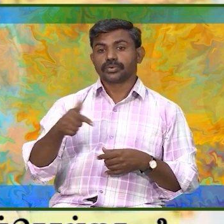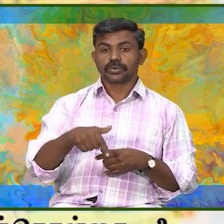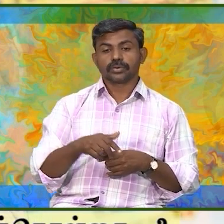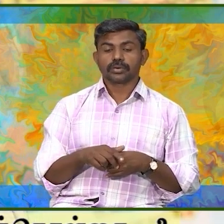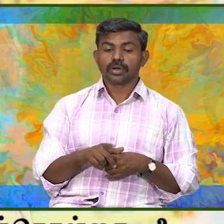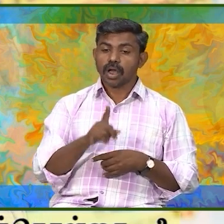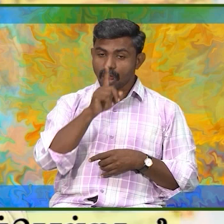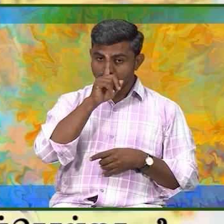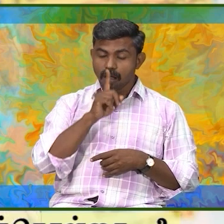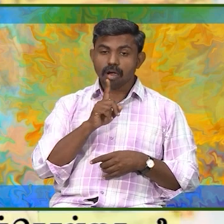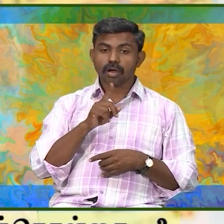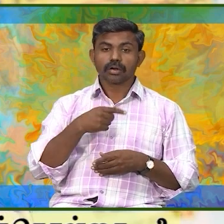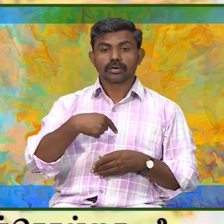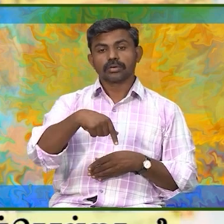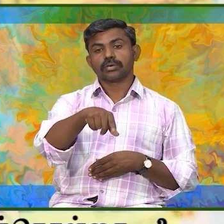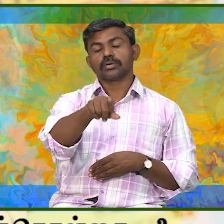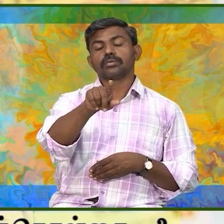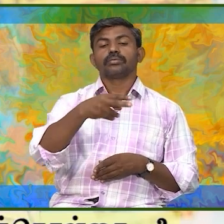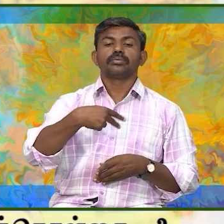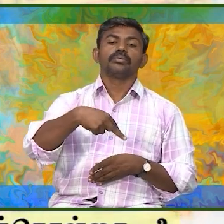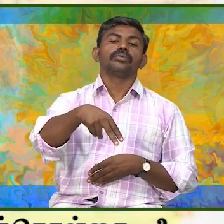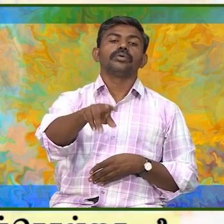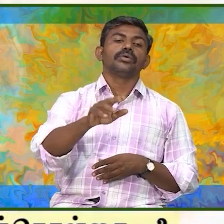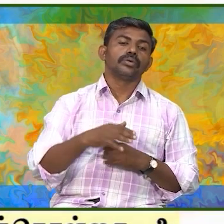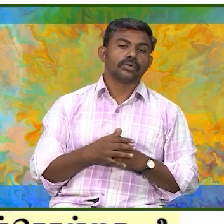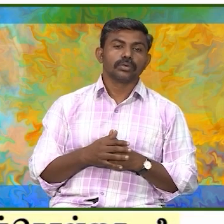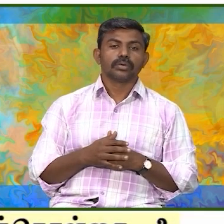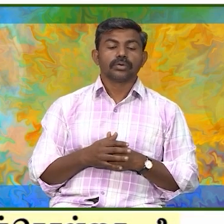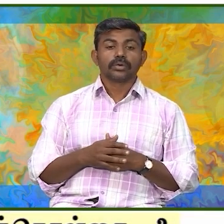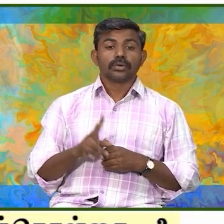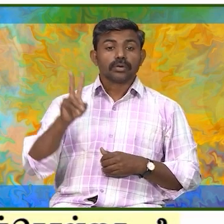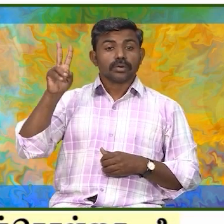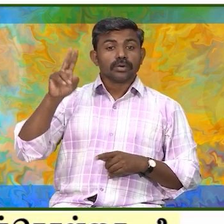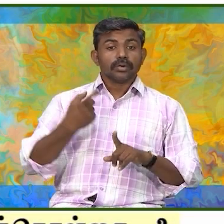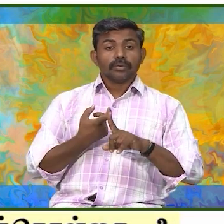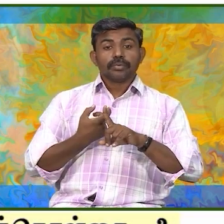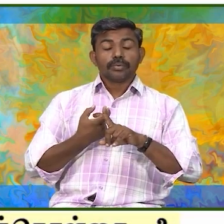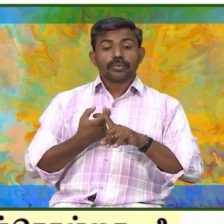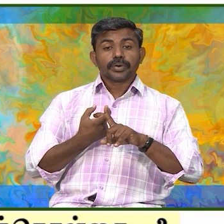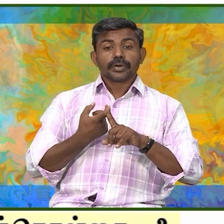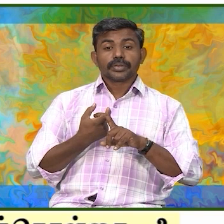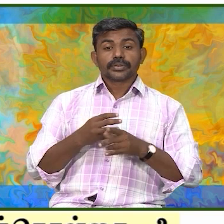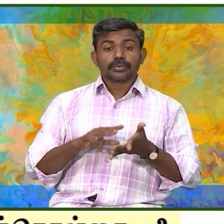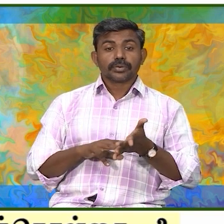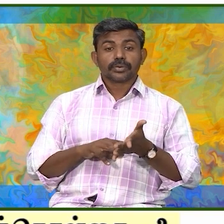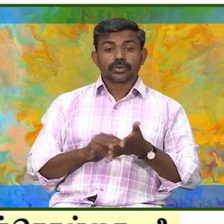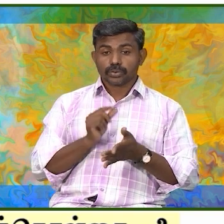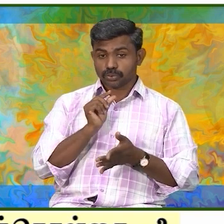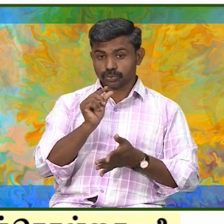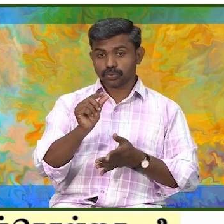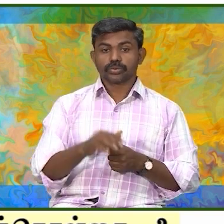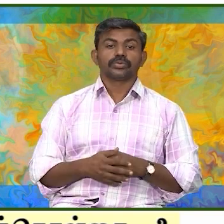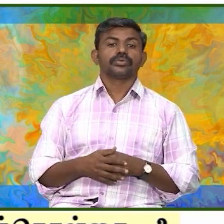இறையாண்மை இருக்குது, அதன்படி இந்தியா தனக்கென்று ஒரு பாதை வகுத்து தனியாக செல்லும். வி கே கிருஷ்ணமேனன்ங்கிறது தான் இந்த சொல்லை உருவாக்குனார்.